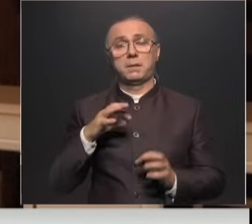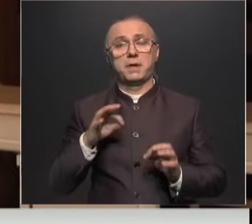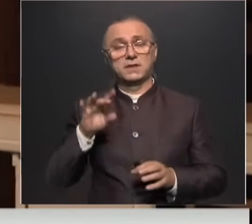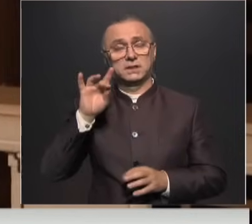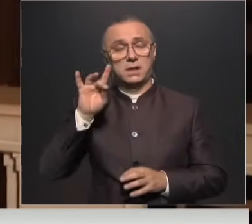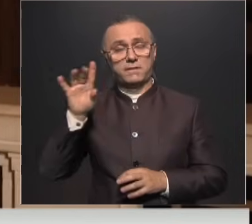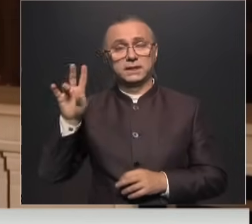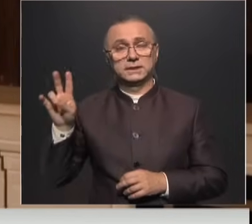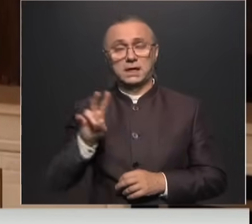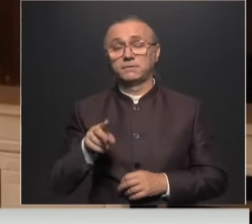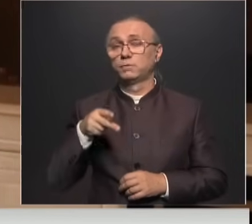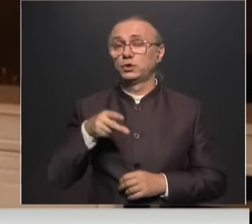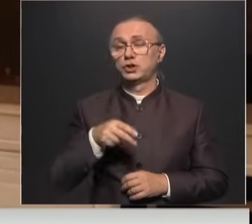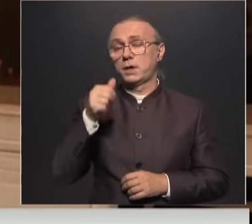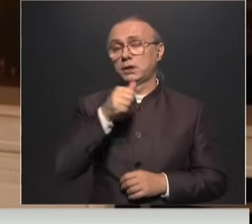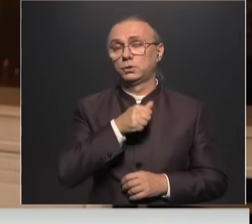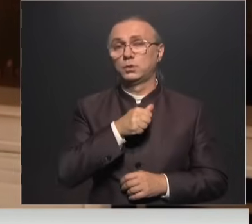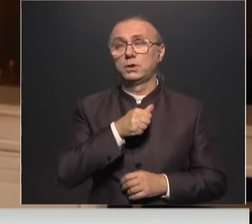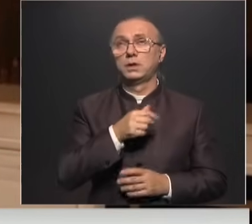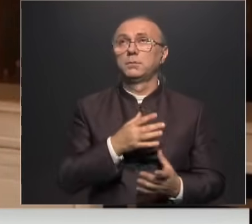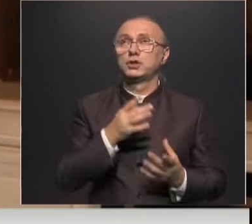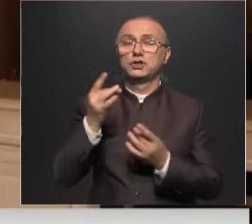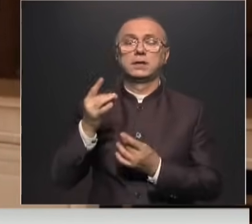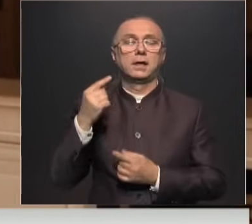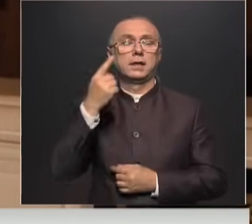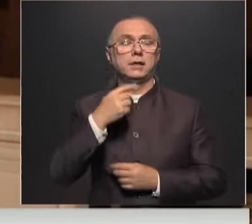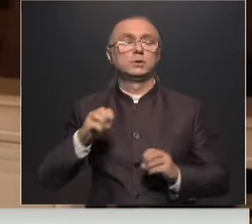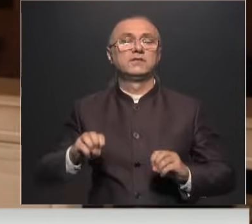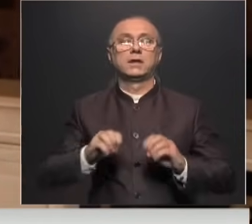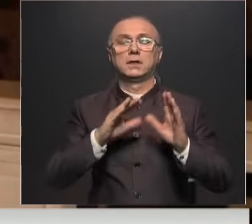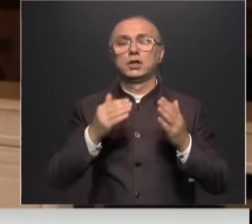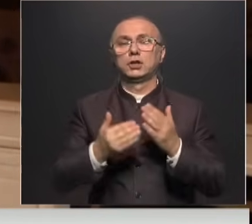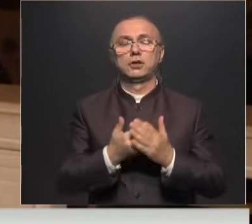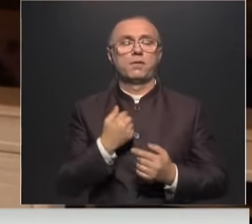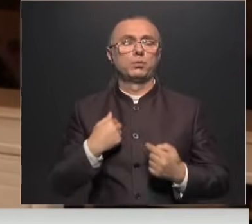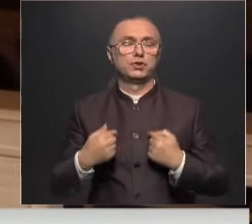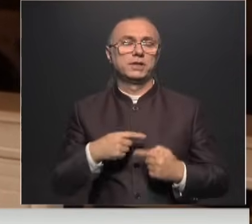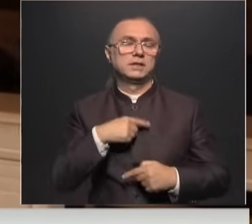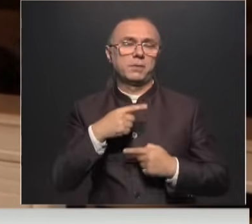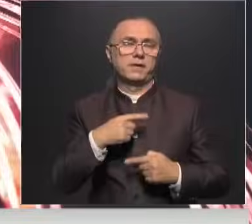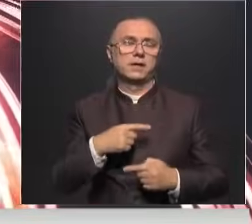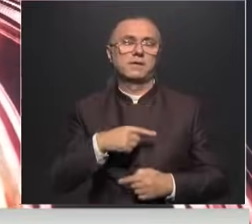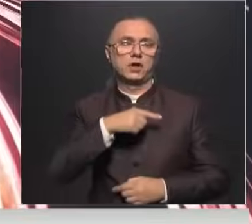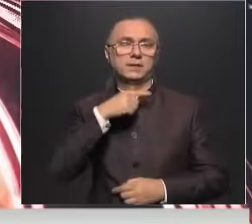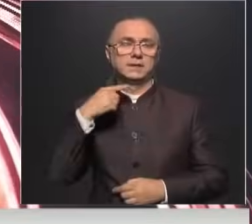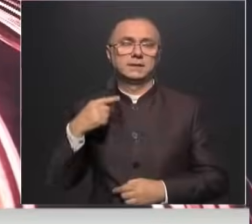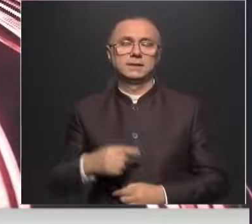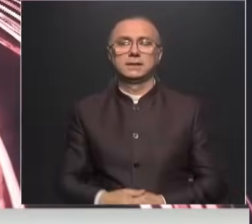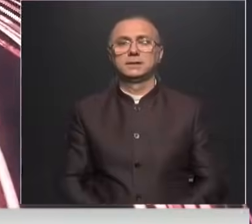Церкви в 2000 году причислил к лику святых новомучеников и исповедников российских.